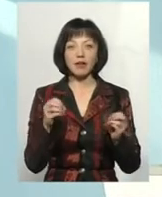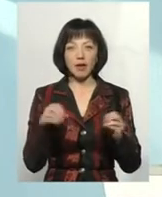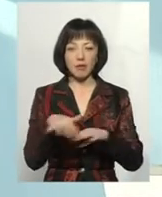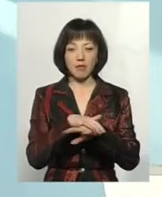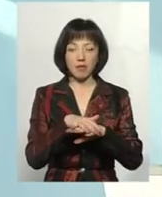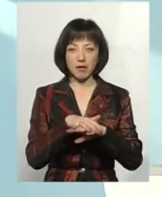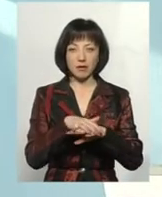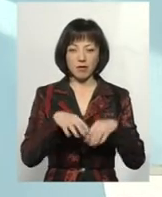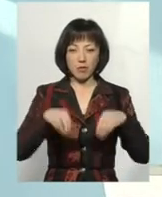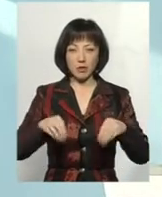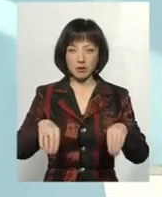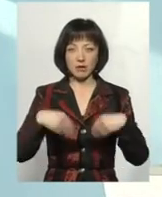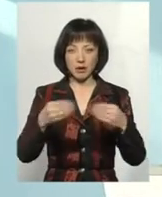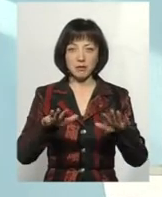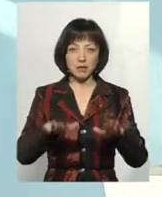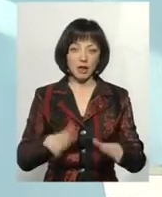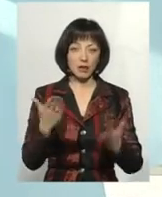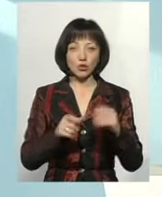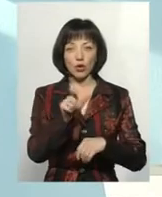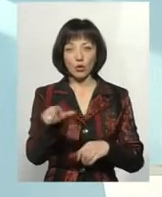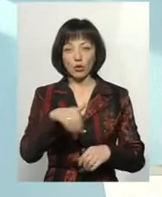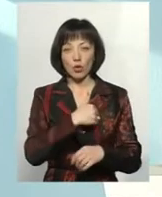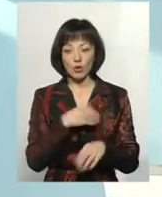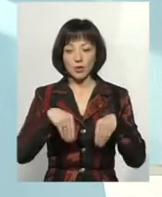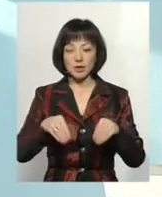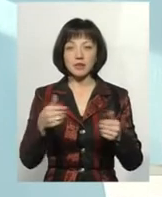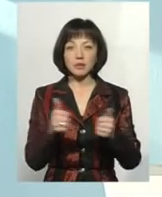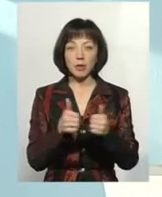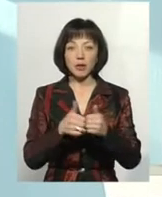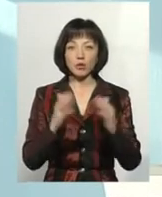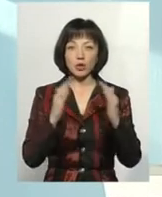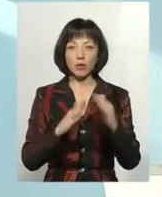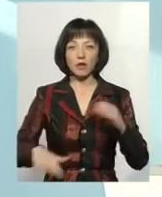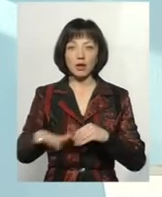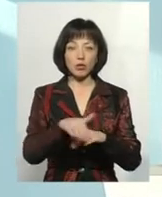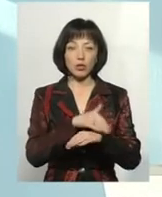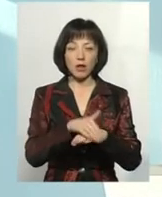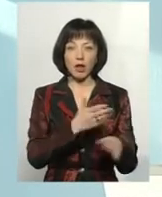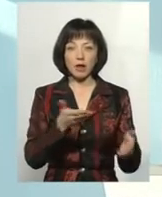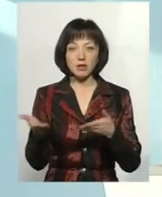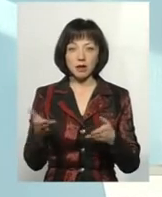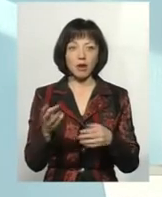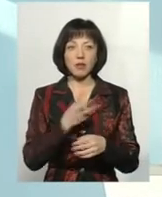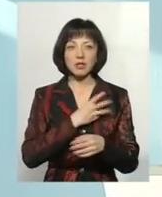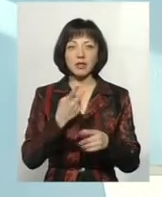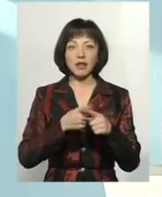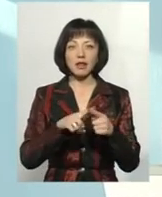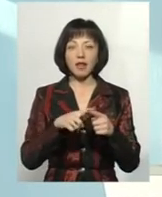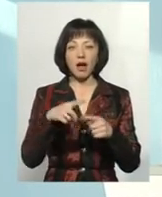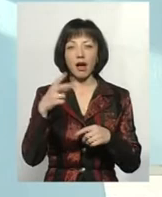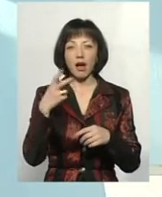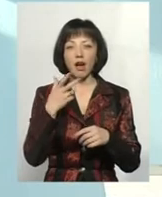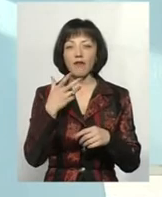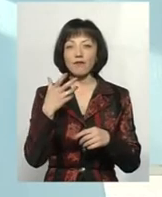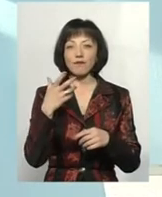масова посадка, ми можемо надати такі місця. Якщо люди хочуть озеленити свою прибуткову територію, то, будь ласка, бажано це не фруктові дерева, а